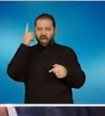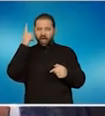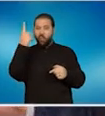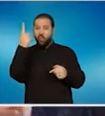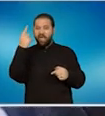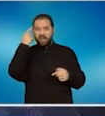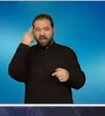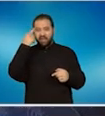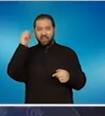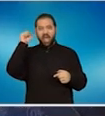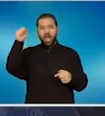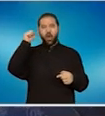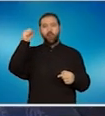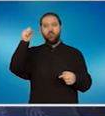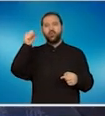ideologii absolut